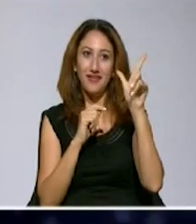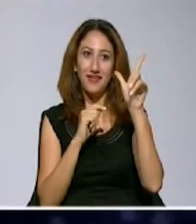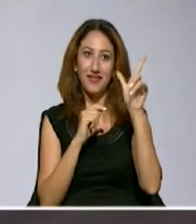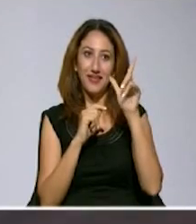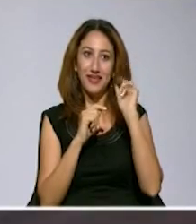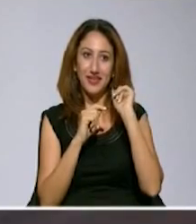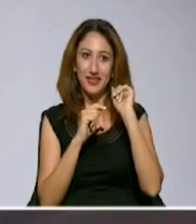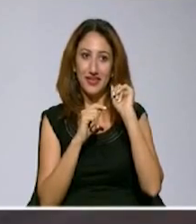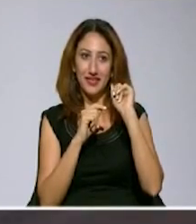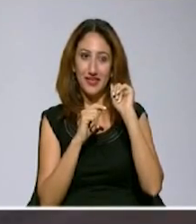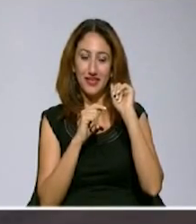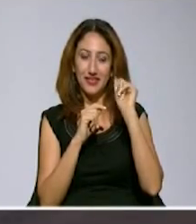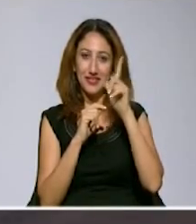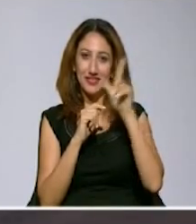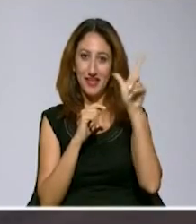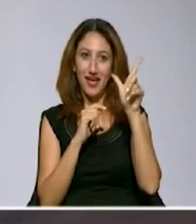4 كارو